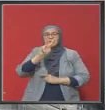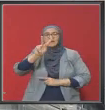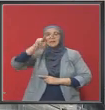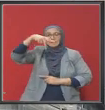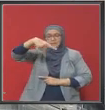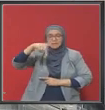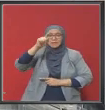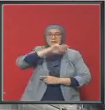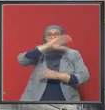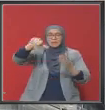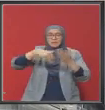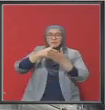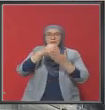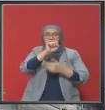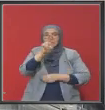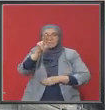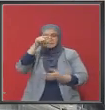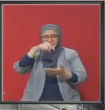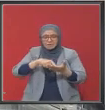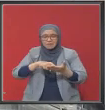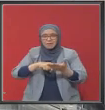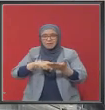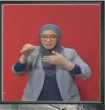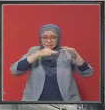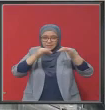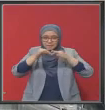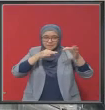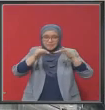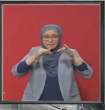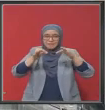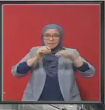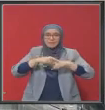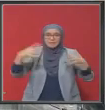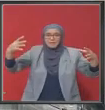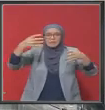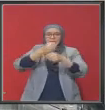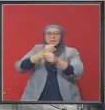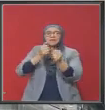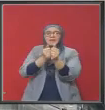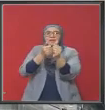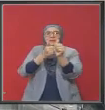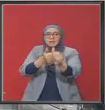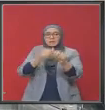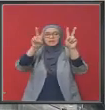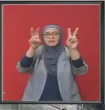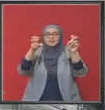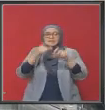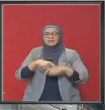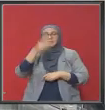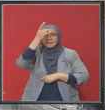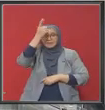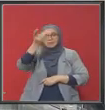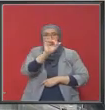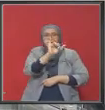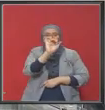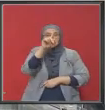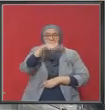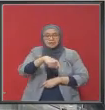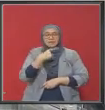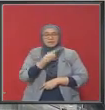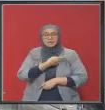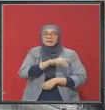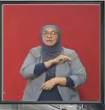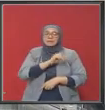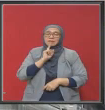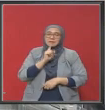ini akan dijelaskan dan dirumuskan mengikut tema Datuk yang di betul Kementerian menghargai